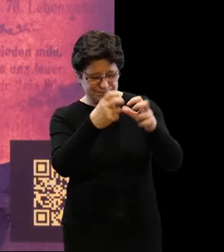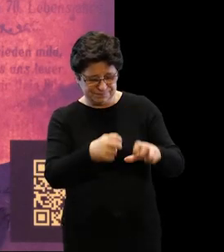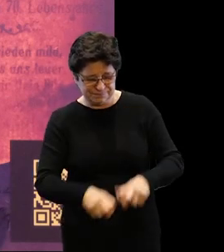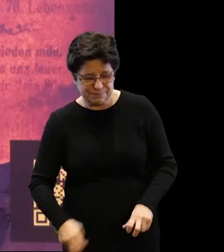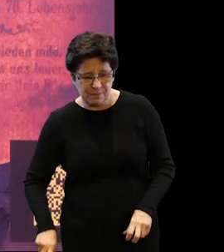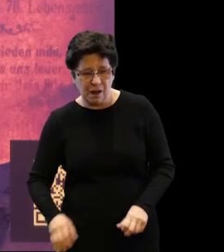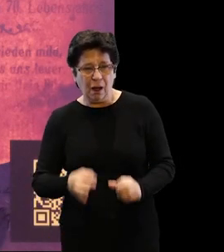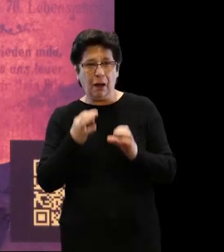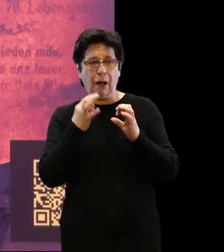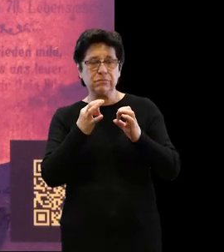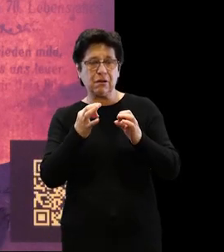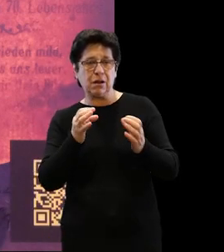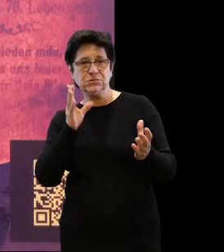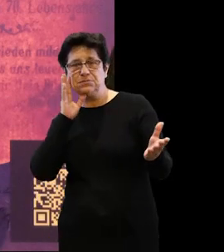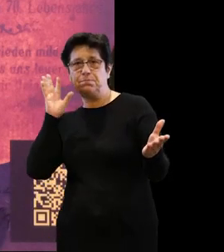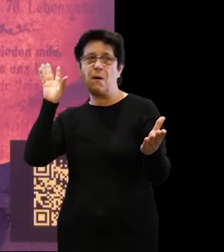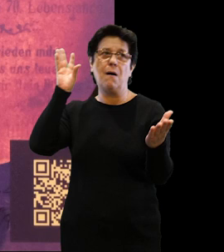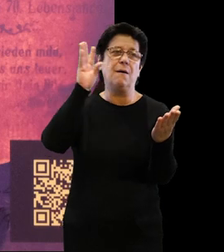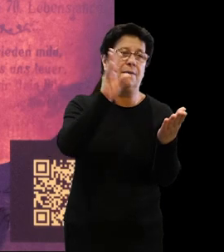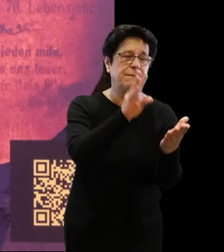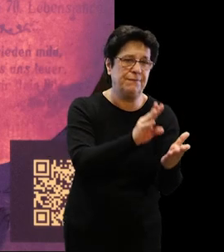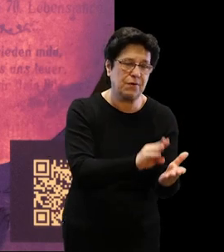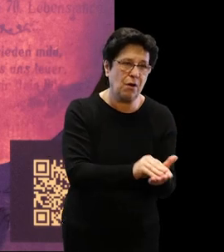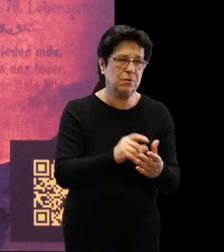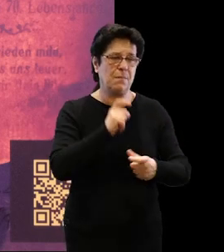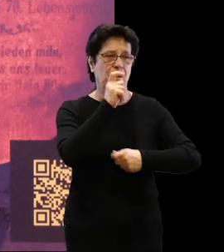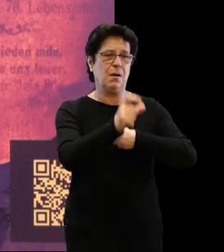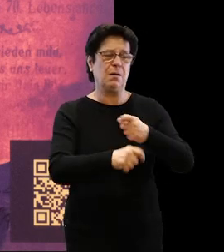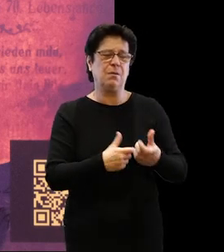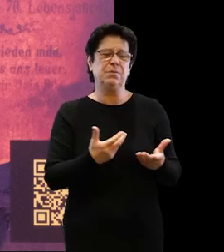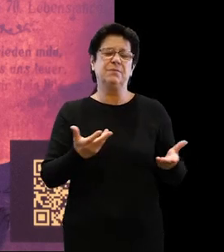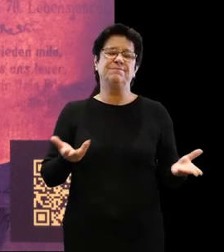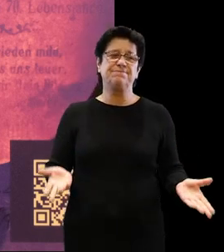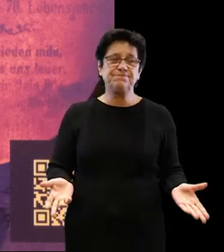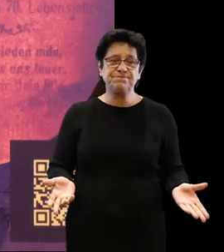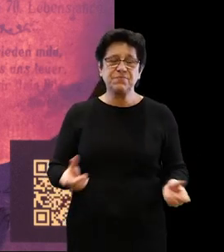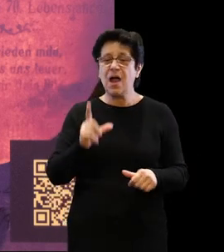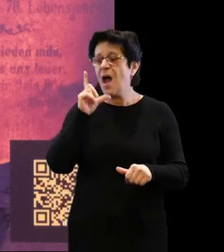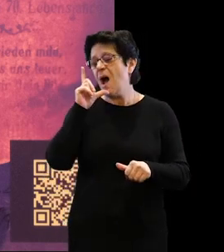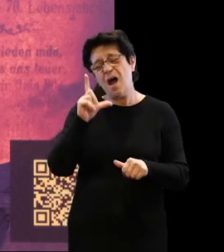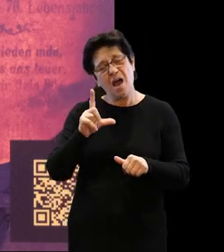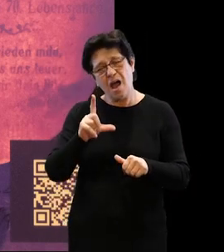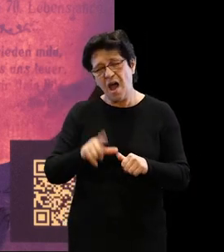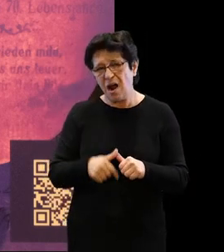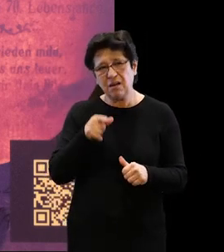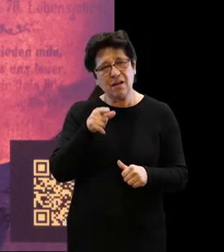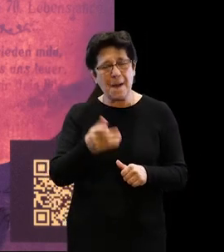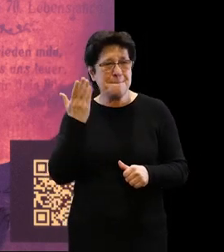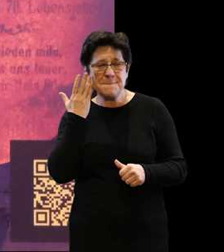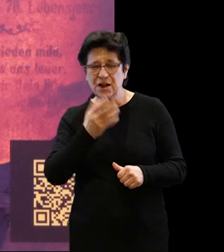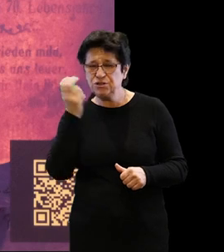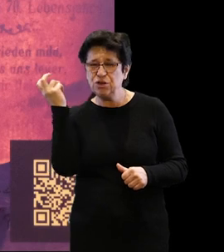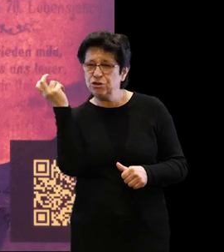powiedzieć z powrotem odzyskuje swoją swój blask ale nie ukrywajmy że tutaj też bardzo ciekawe